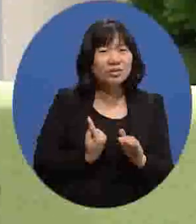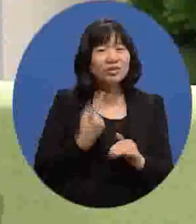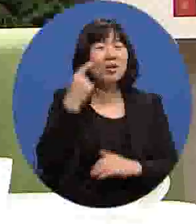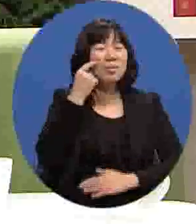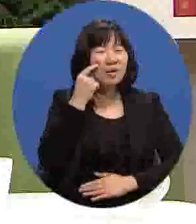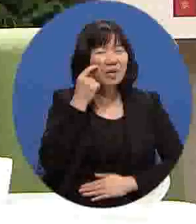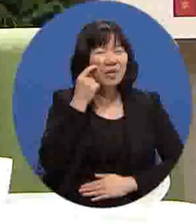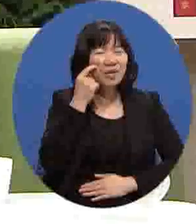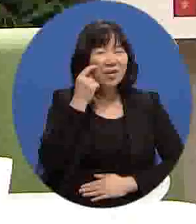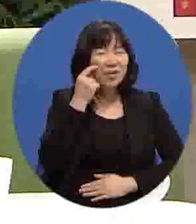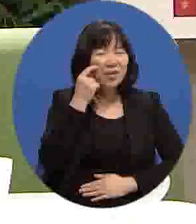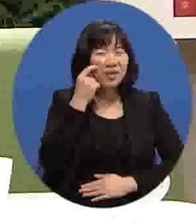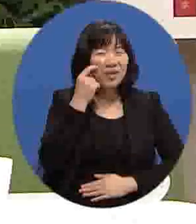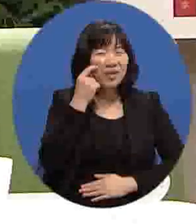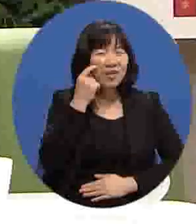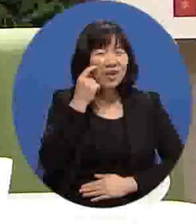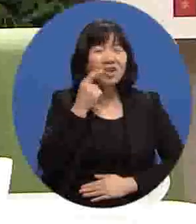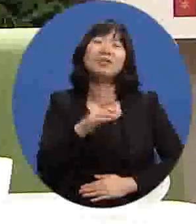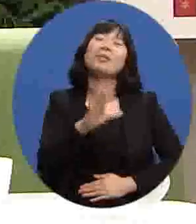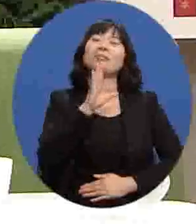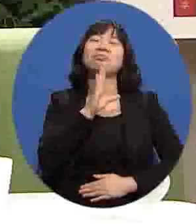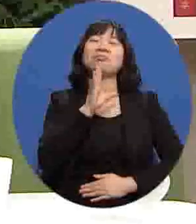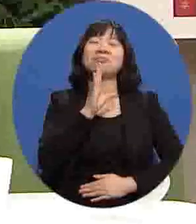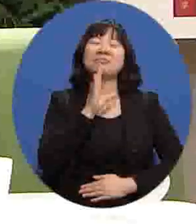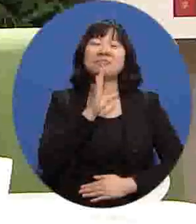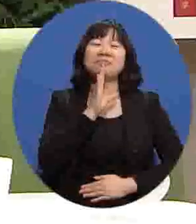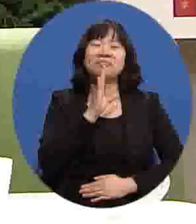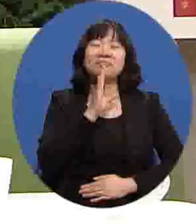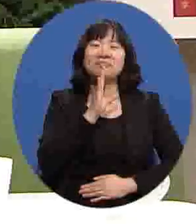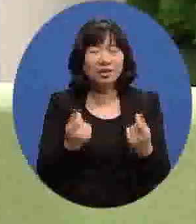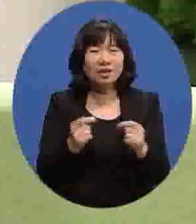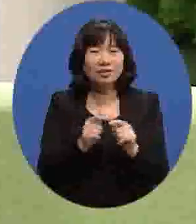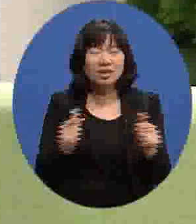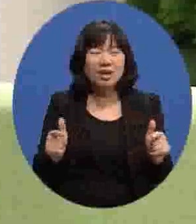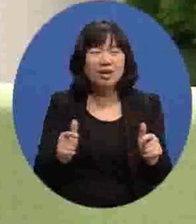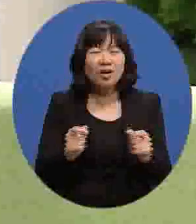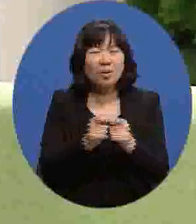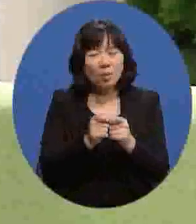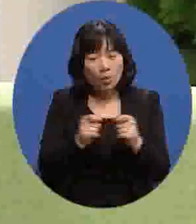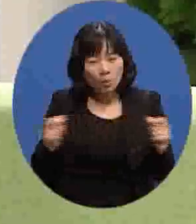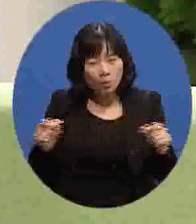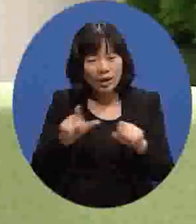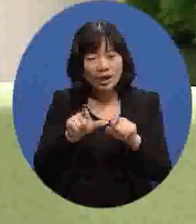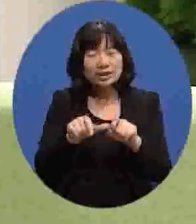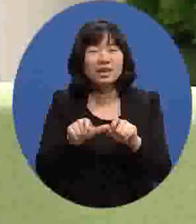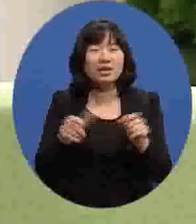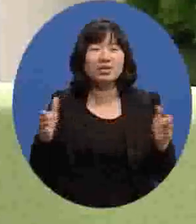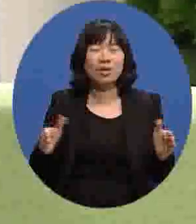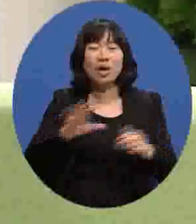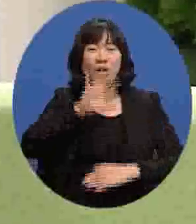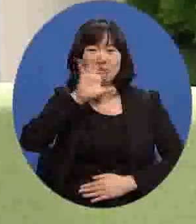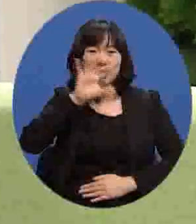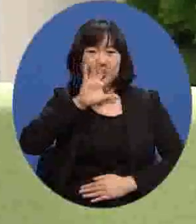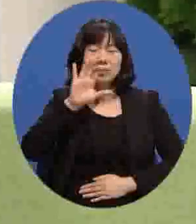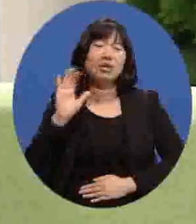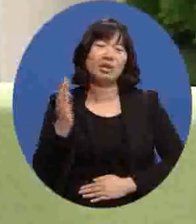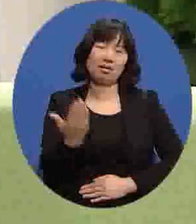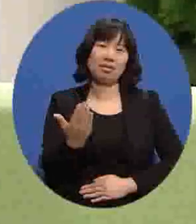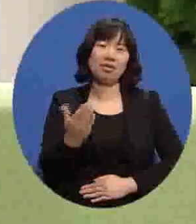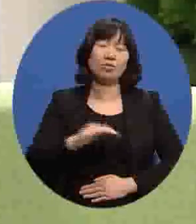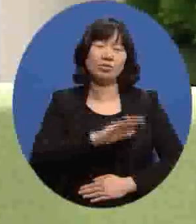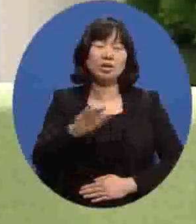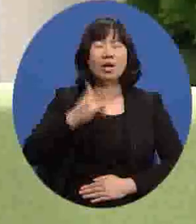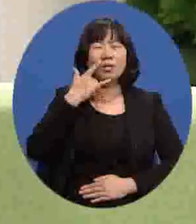못해요. 그래서 네, 맞습니다. 정말로 그러니까 굉장히 오랫동안 연습을 시켜야 되는 것들이